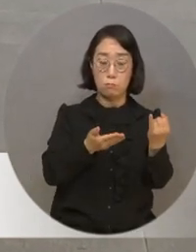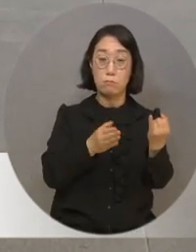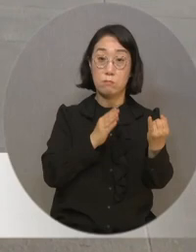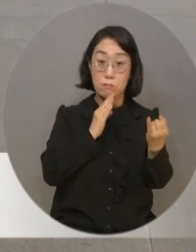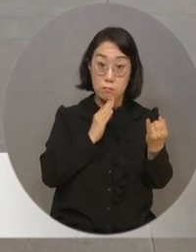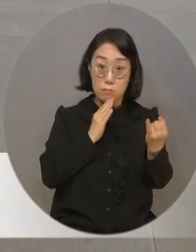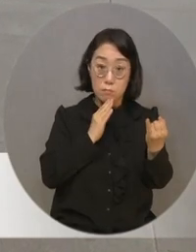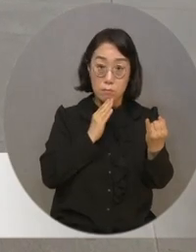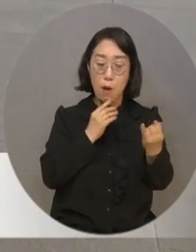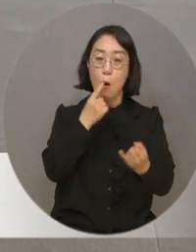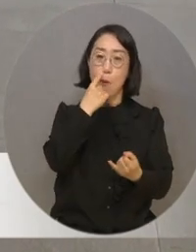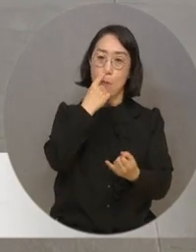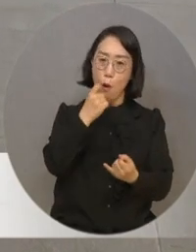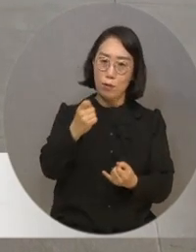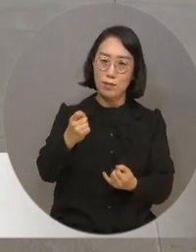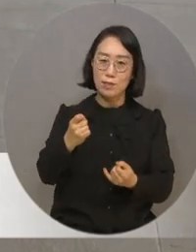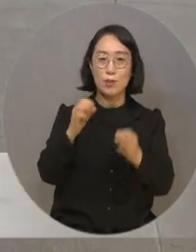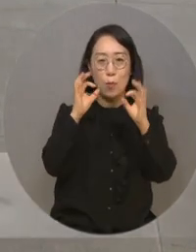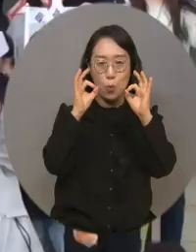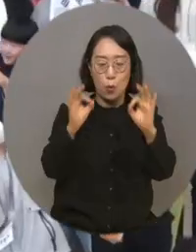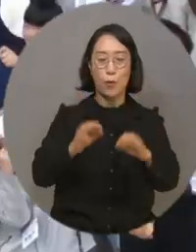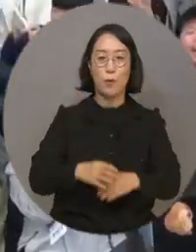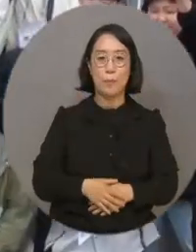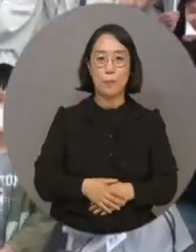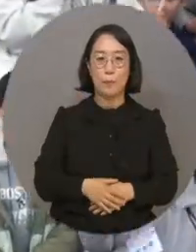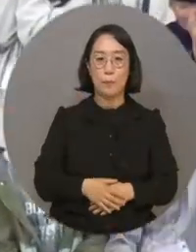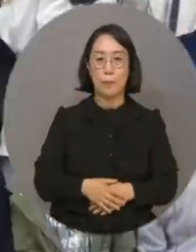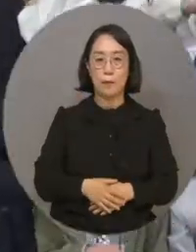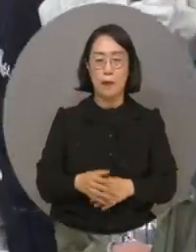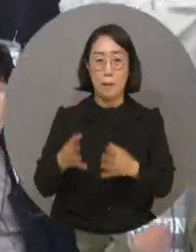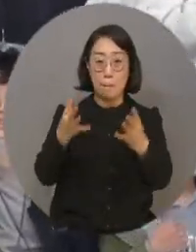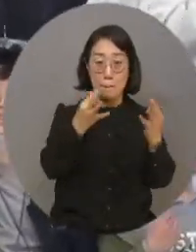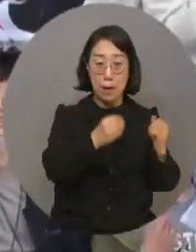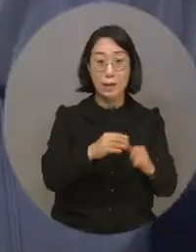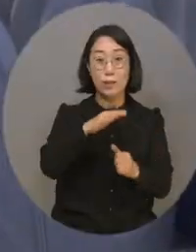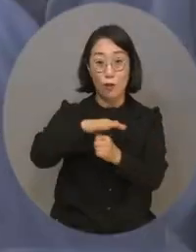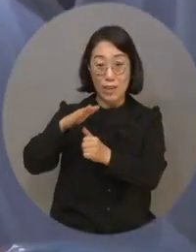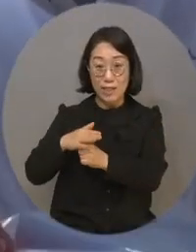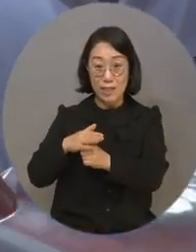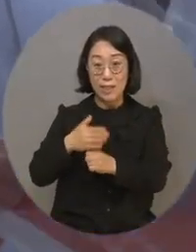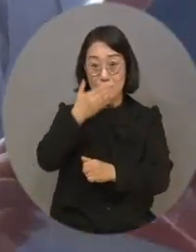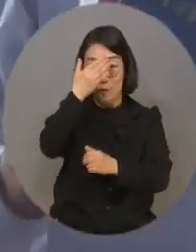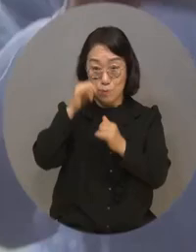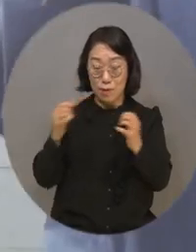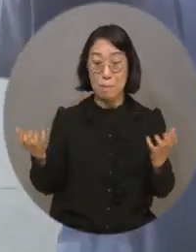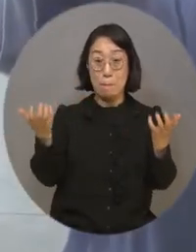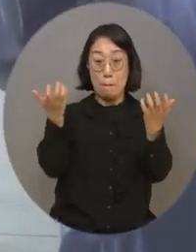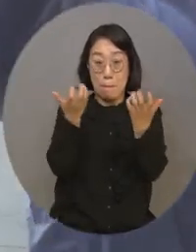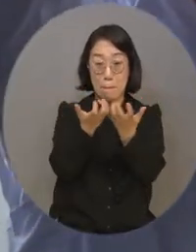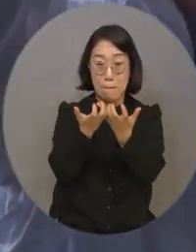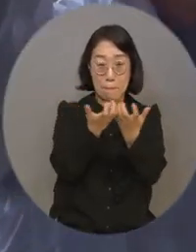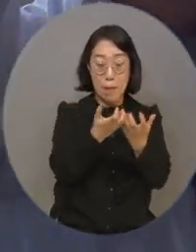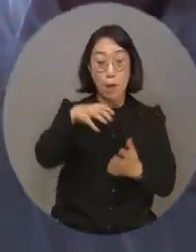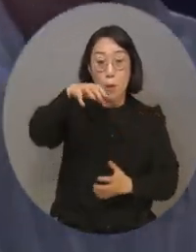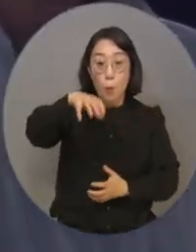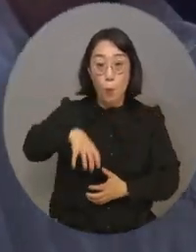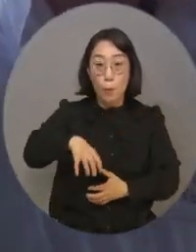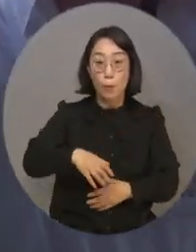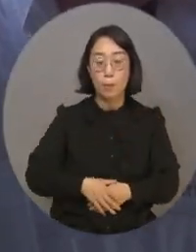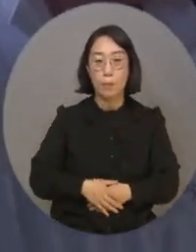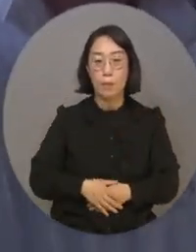독립운동을 한 게 완전 멋졌어요. 수많은 어린이, 청소년들의 소리로 꽉 차 있는 결의 집에서